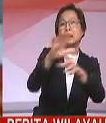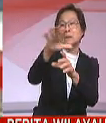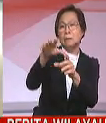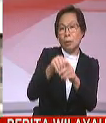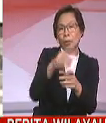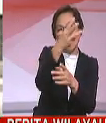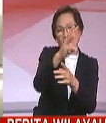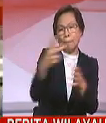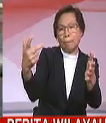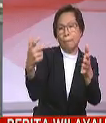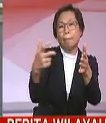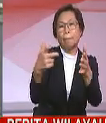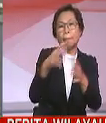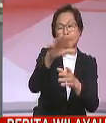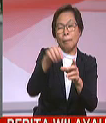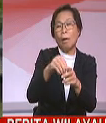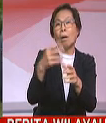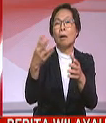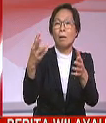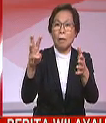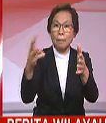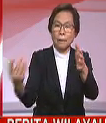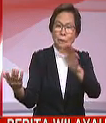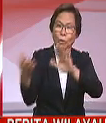melibatkan 16 kematian.